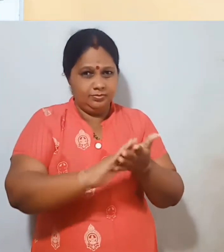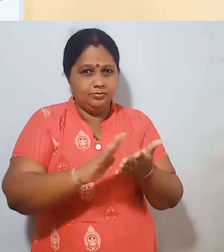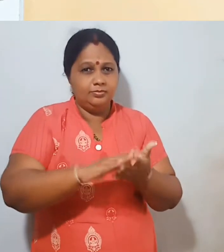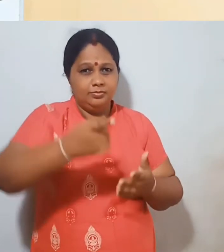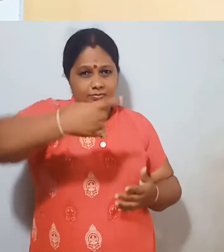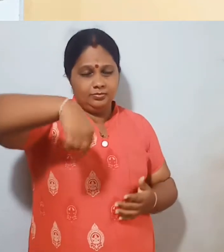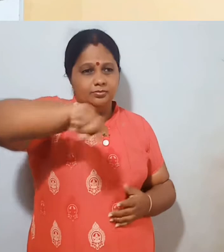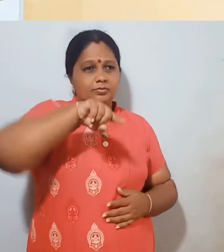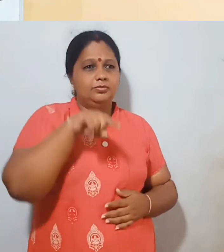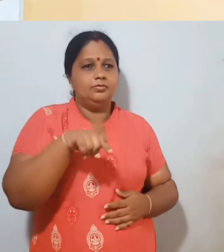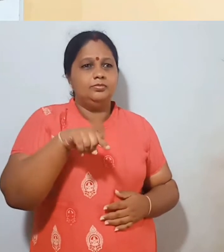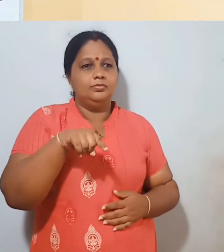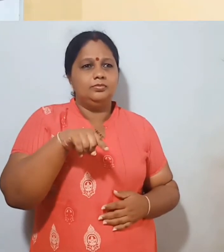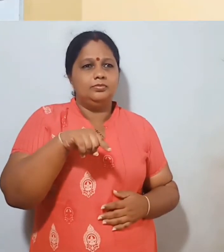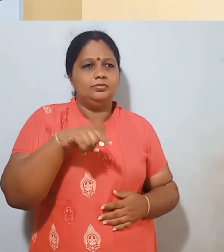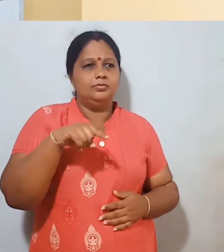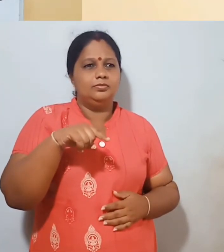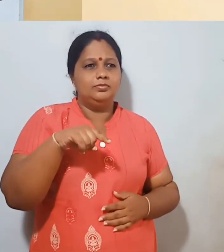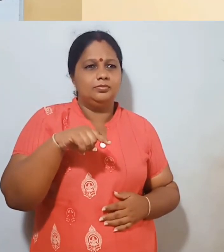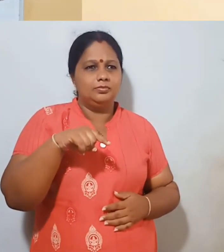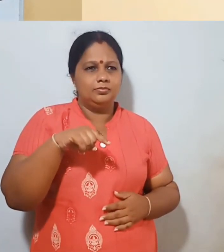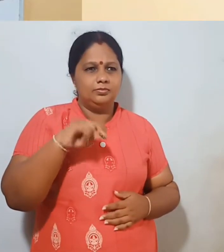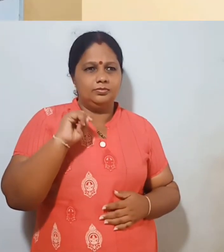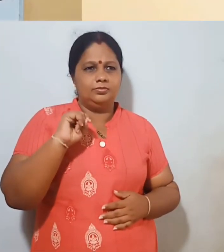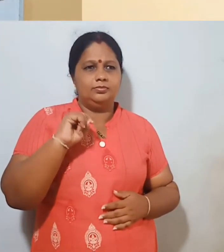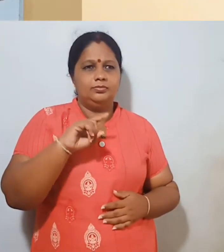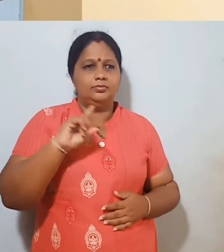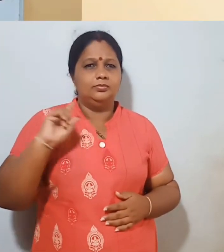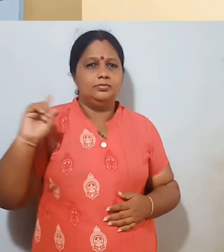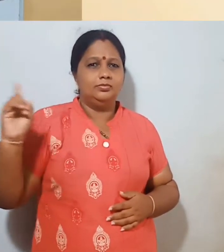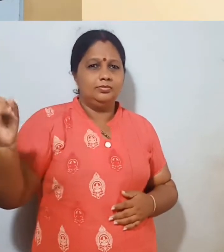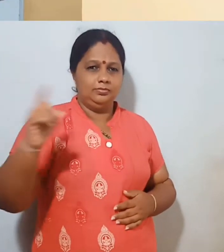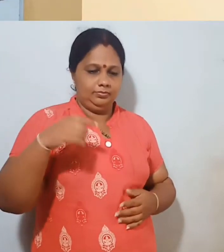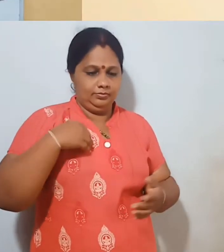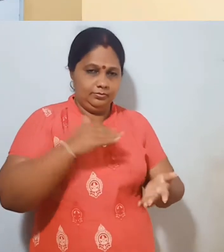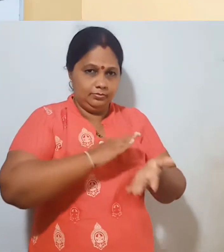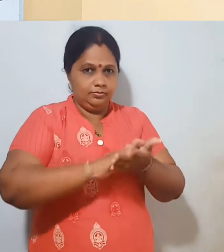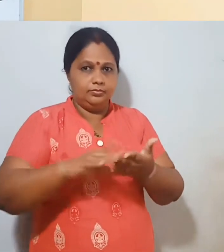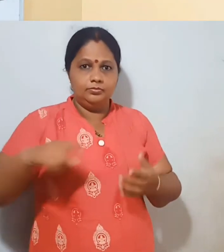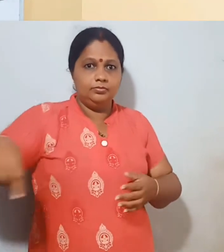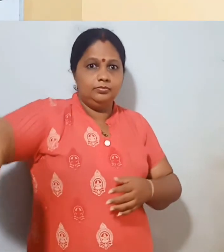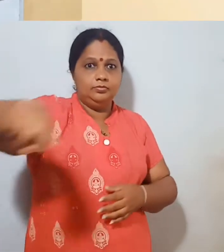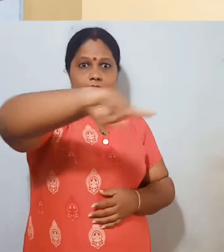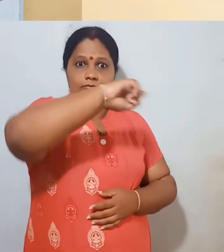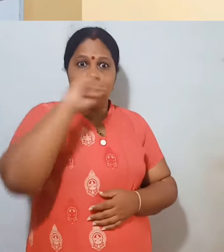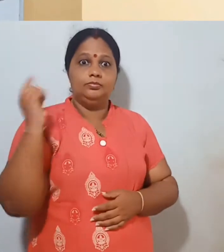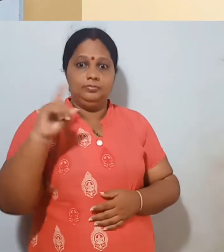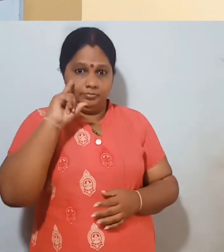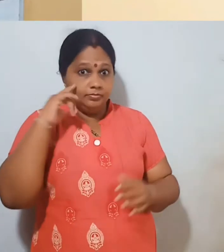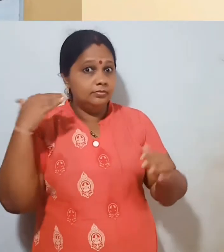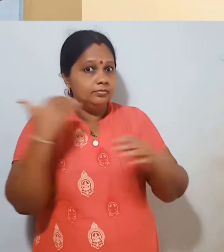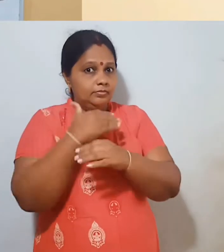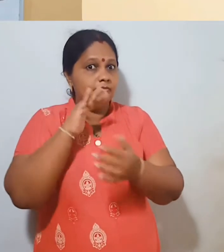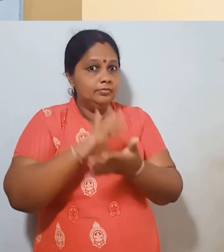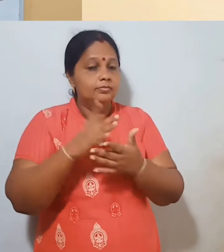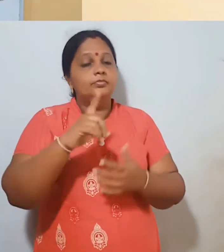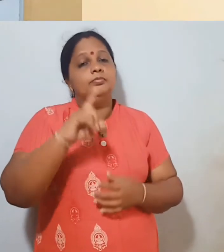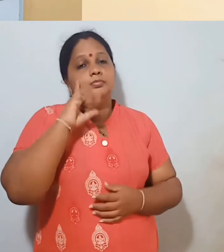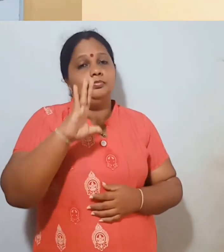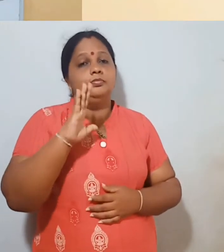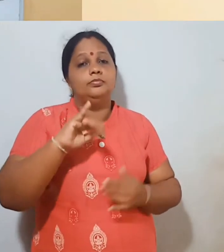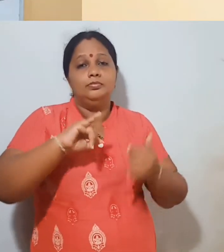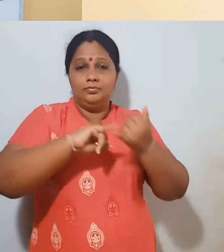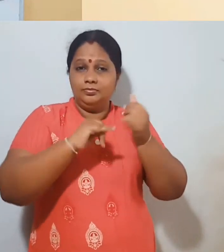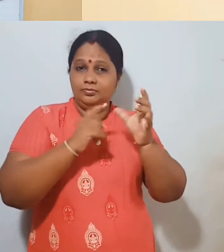இடத்துல அந்த சூழல் உங்களுக்கு பாதுகாப்பானதுன்றதை நீங்க நிச்சயித்துக் கொள்ள வேண்டும். ரைட்? சேஃப்டி